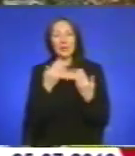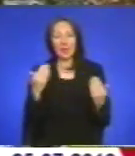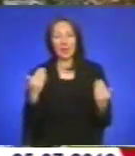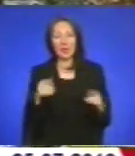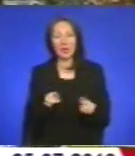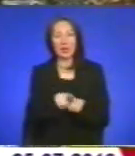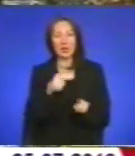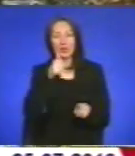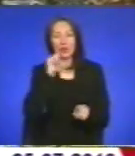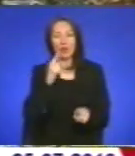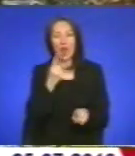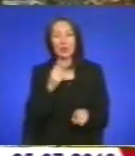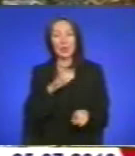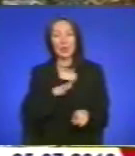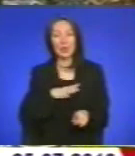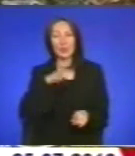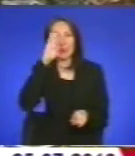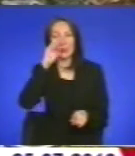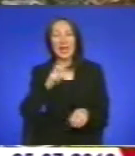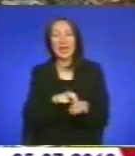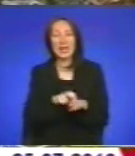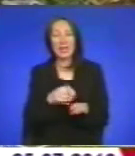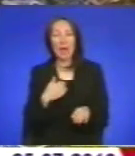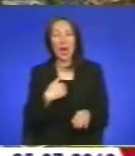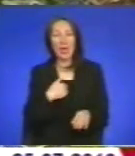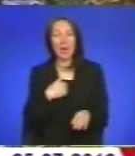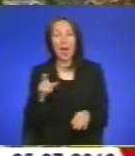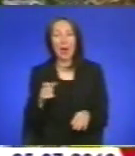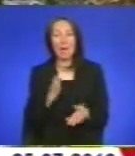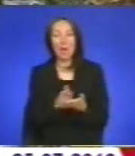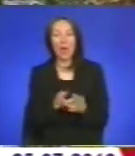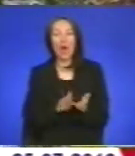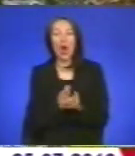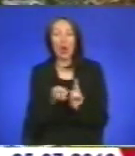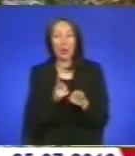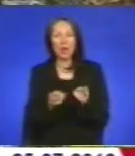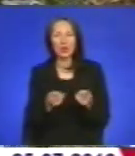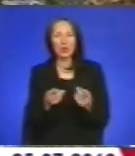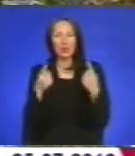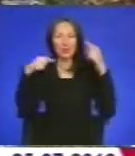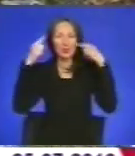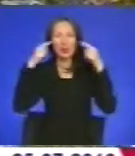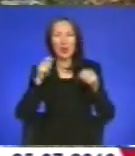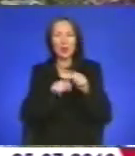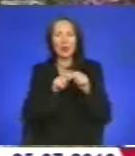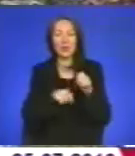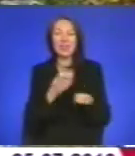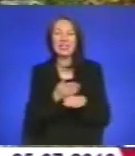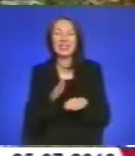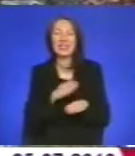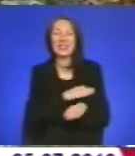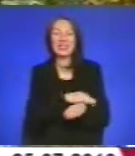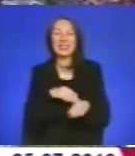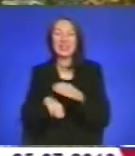Вчора один був лікарем і мав операцію і перевіряв частини тіла. З